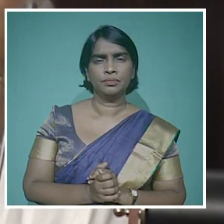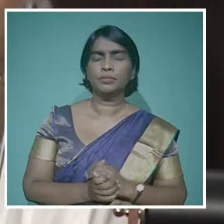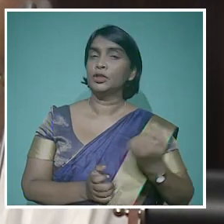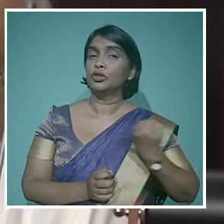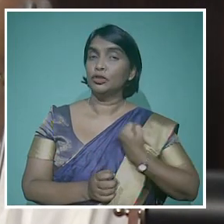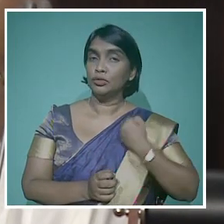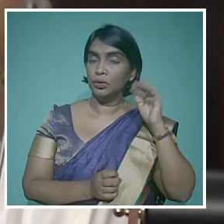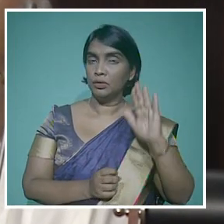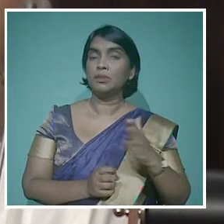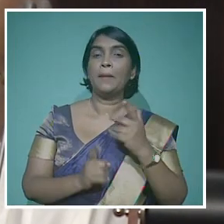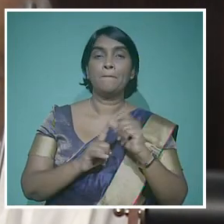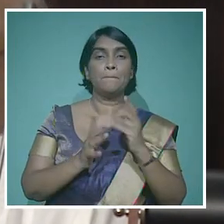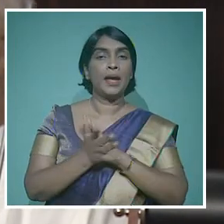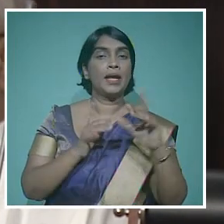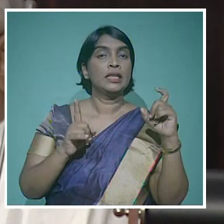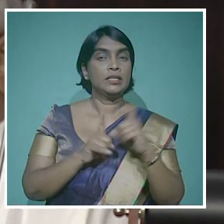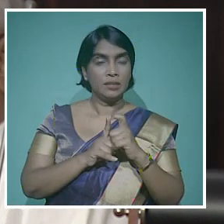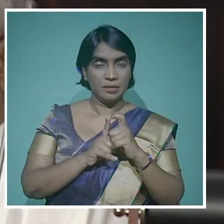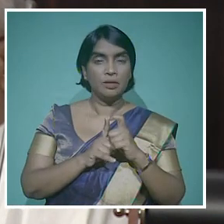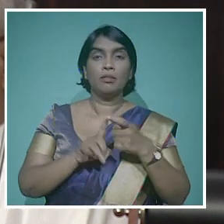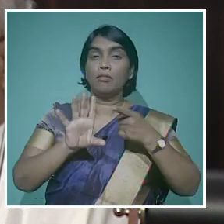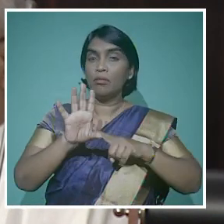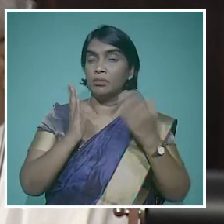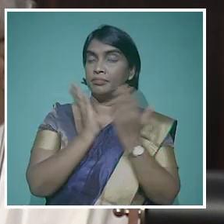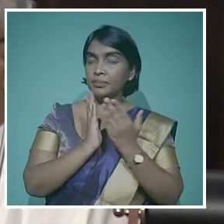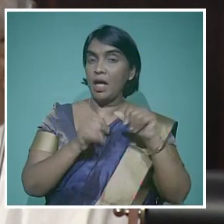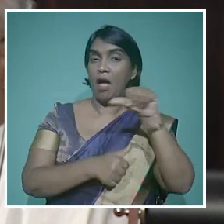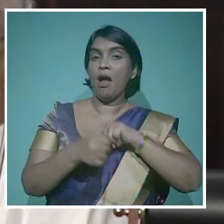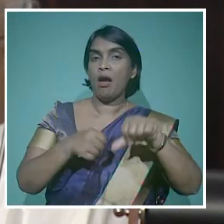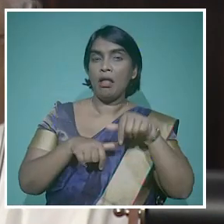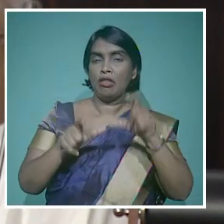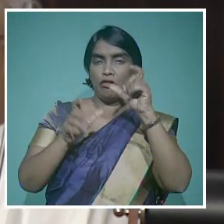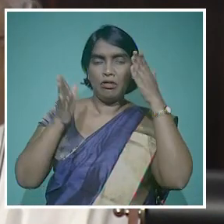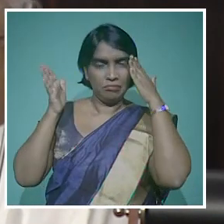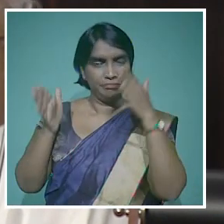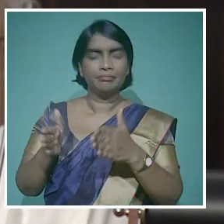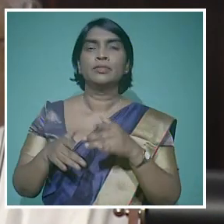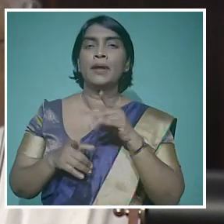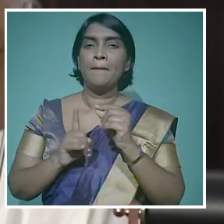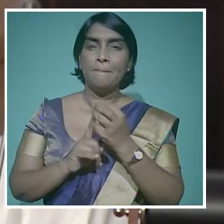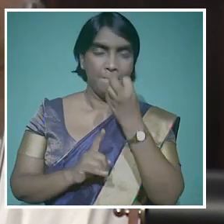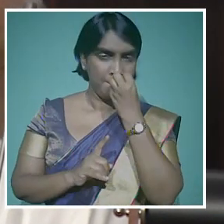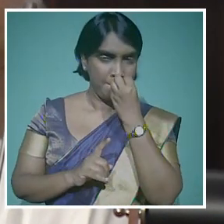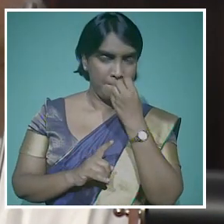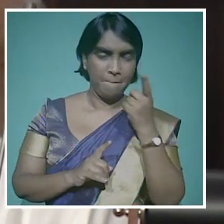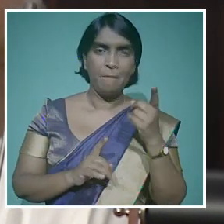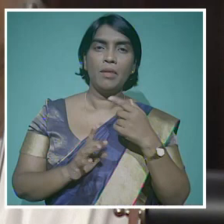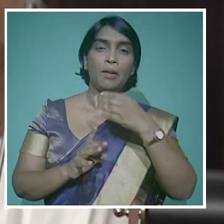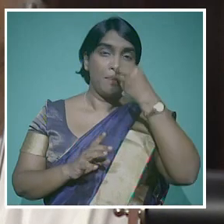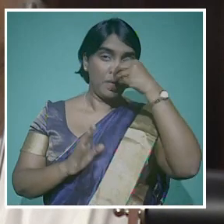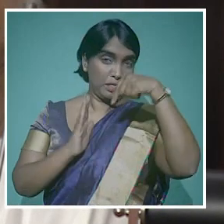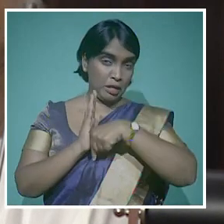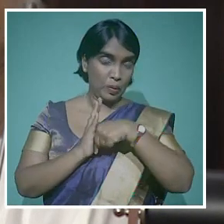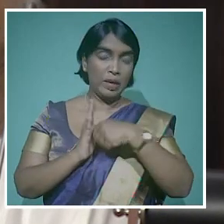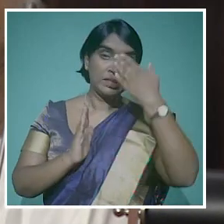වෛද්‍යවරුන් සඳහා පශ්චාත් උපාධි අධ්‍යයන ආයතන ඒ නිසා අද කොළඹට සීමා වෙලා තියෙන්නේ. පේරාදෙණිය රුහුණ